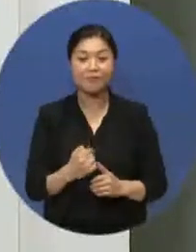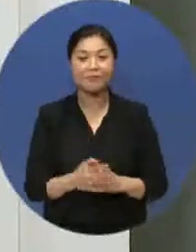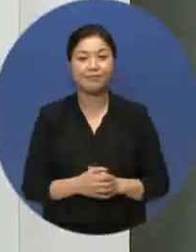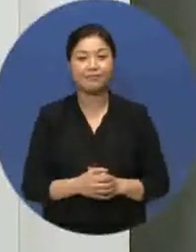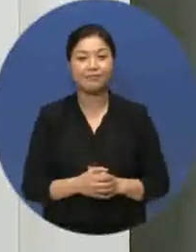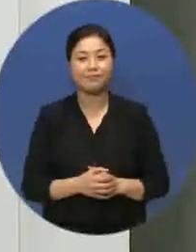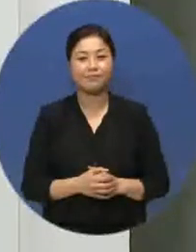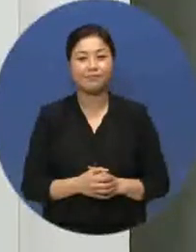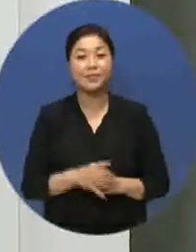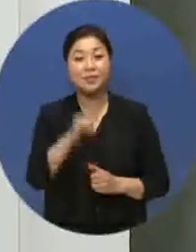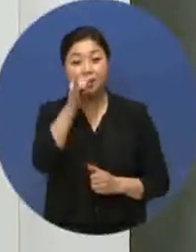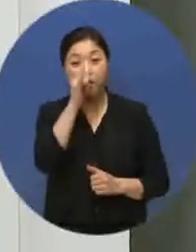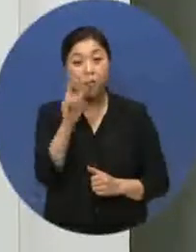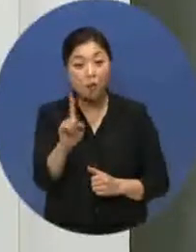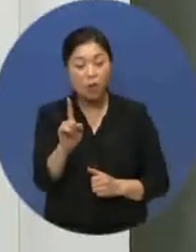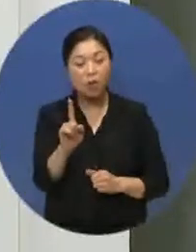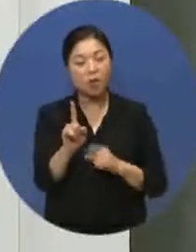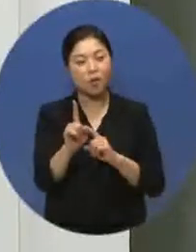기억에 남는